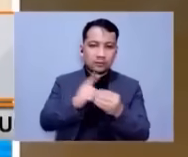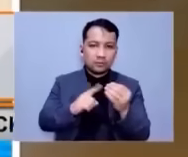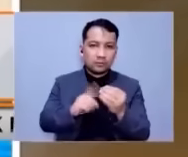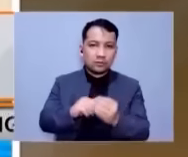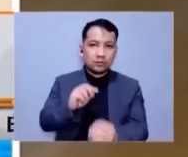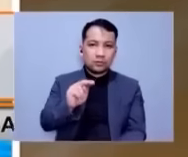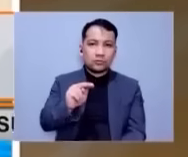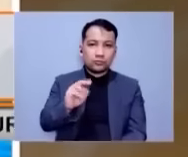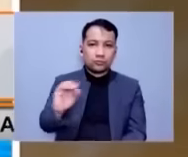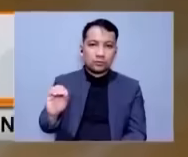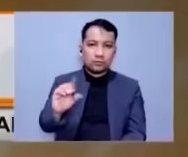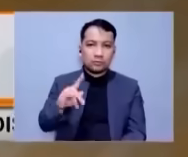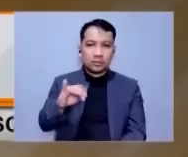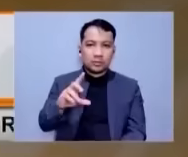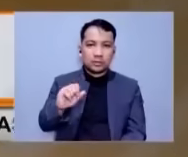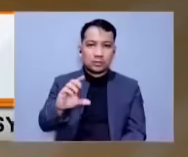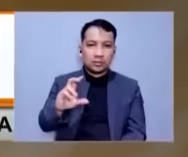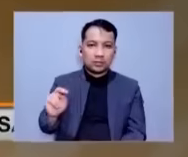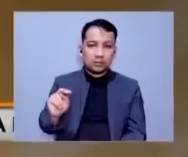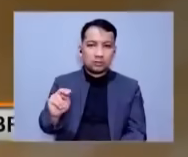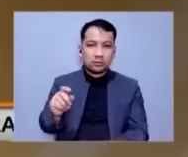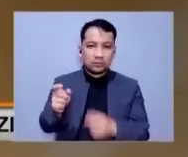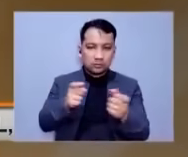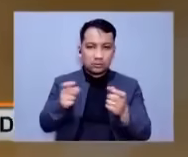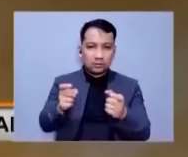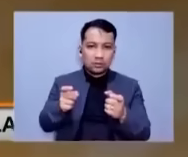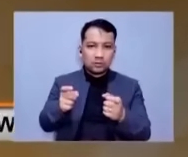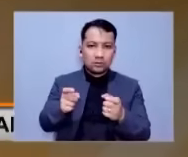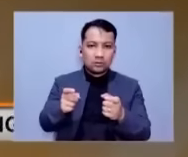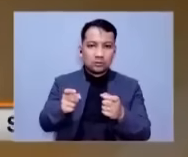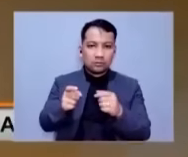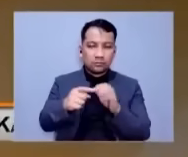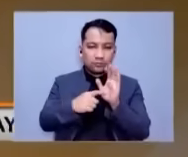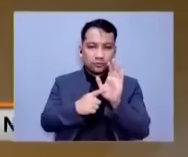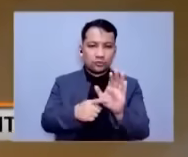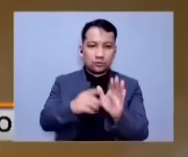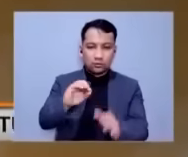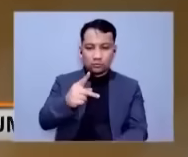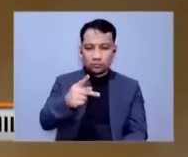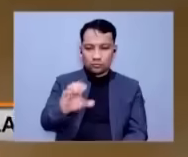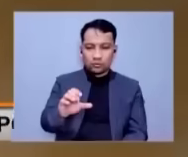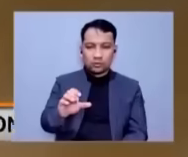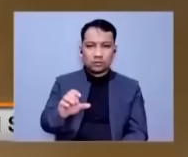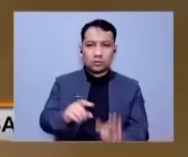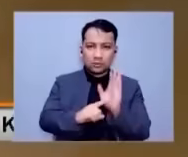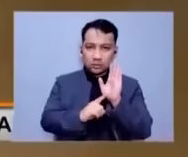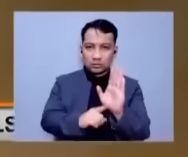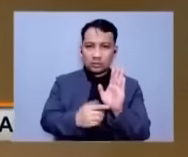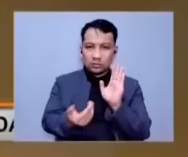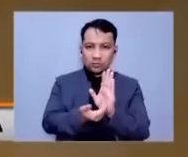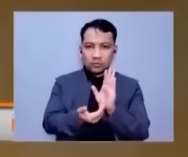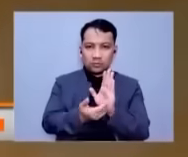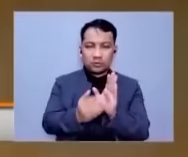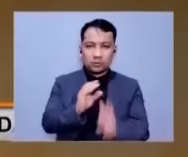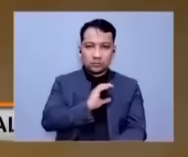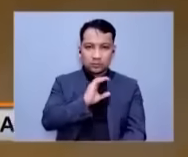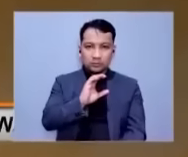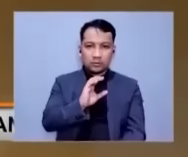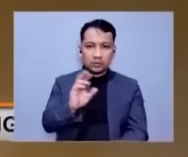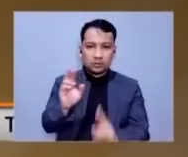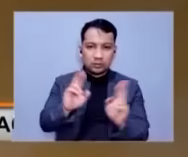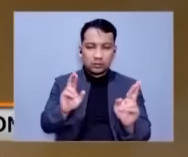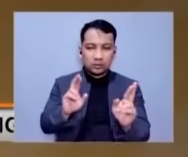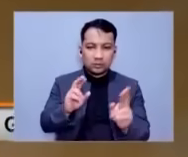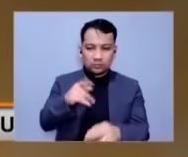Pelicans. Umpisa pa lang in control ng Thunder at talagang pinapakita nila na legit threat sila para sa championship. Naglaro pa din ang Pelicans nang